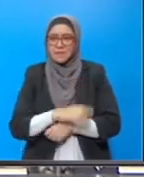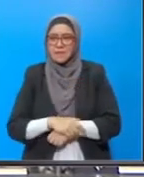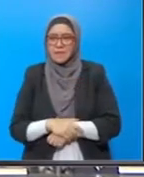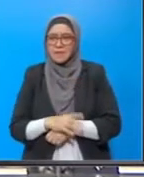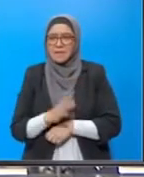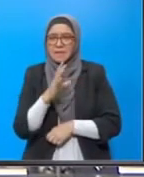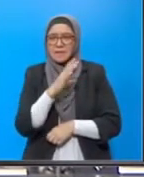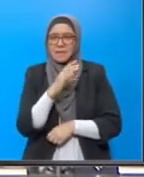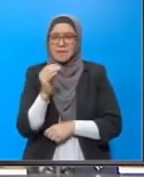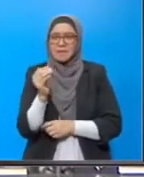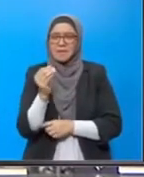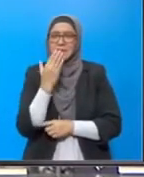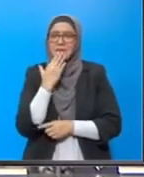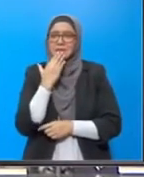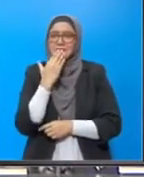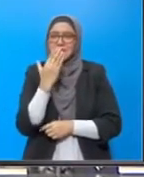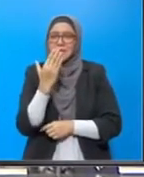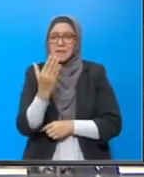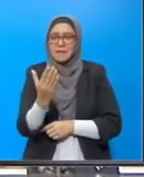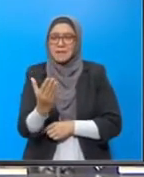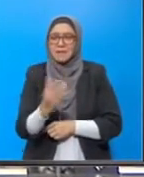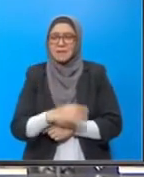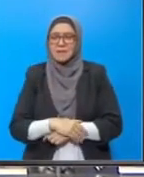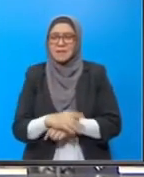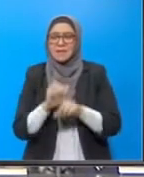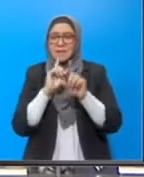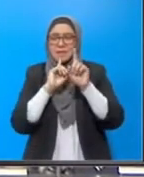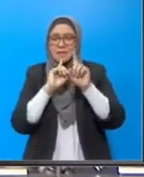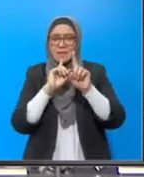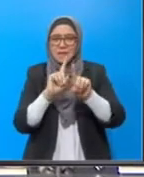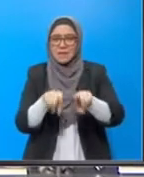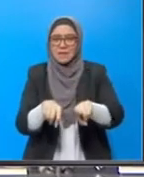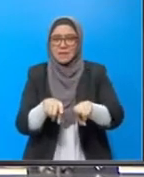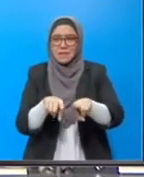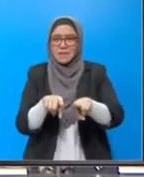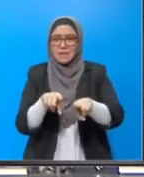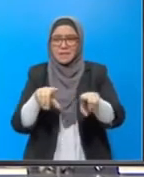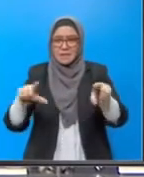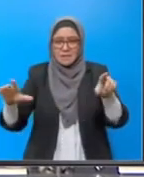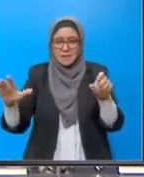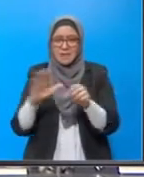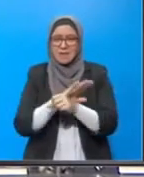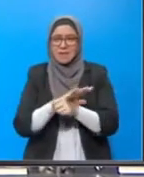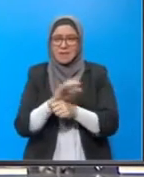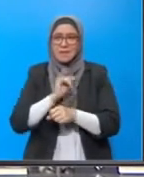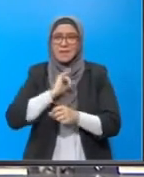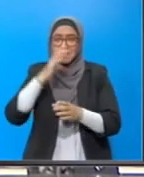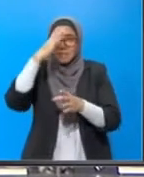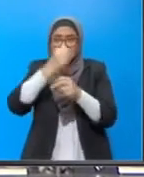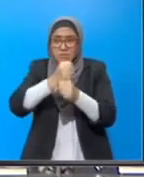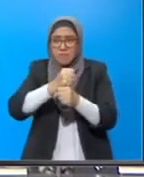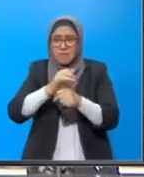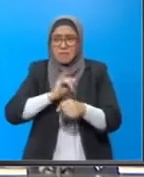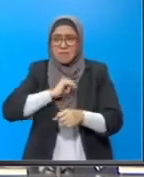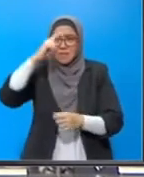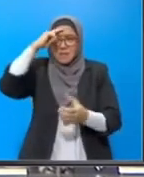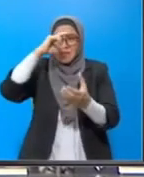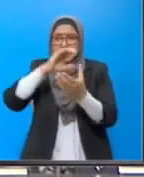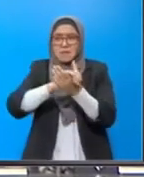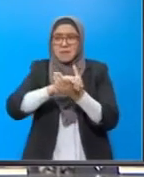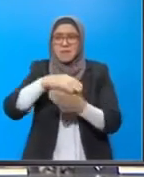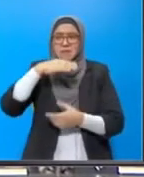dan terima kasih atas Jawabannya agak lengkap dan Saya yakin dan percaya sekiranya beliau diberi ruang secukupnya